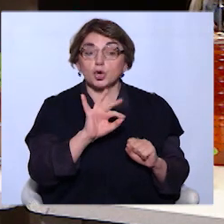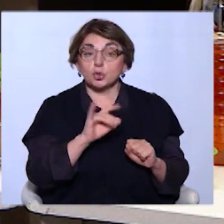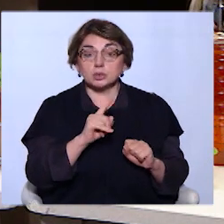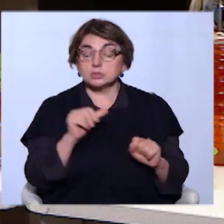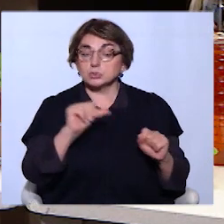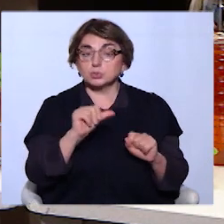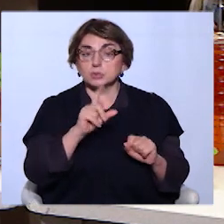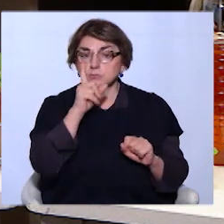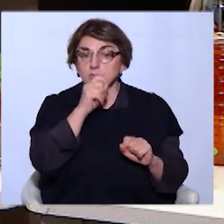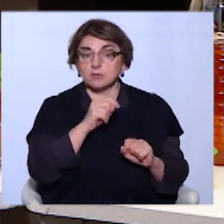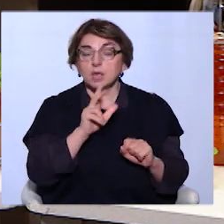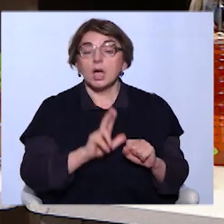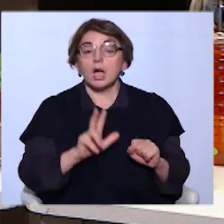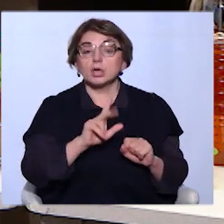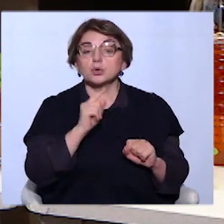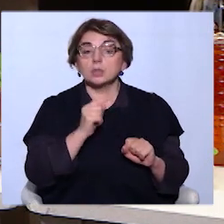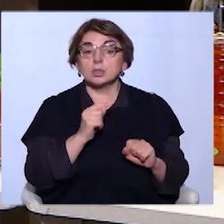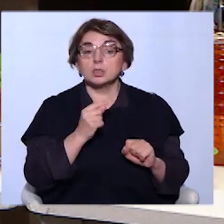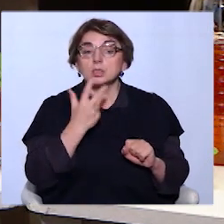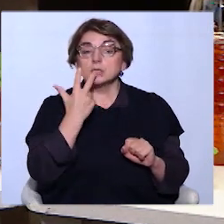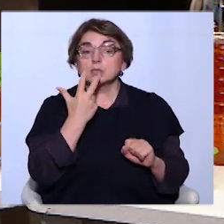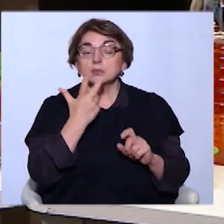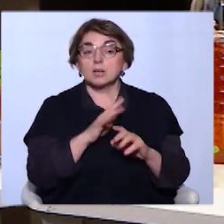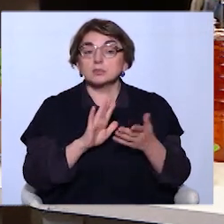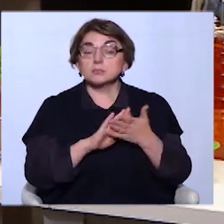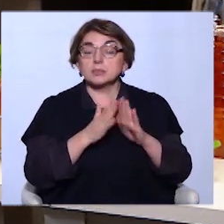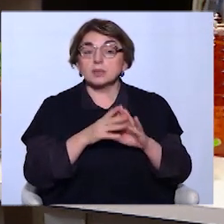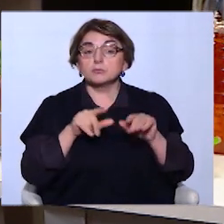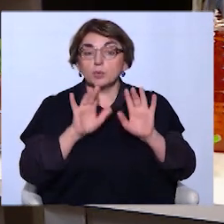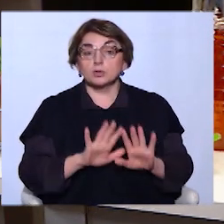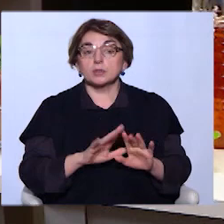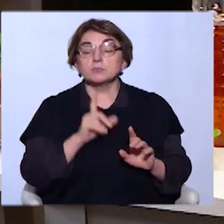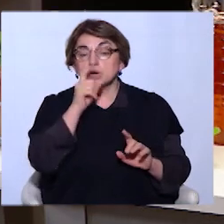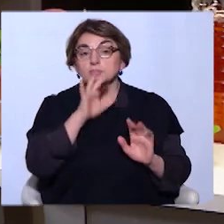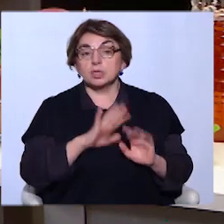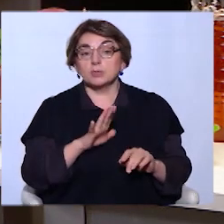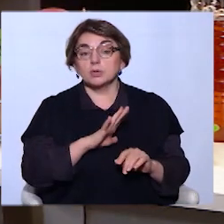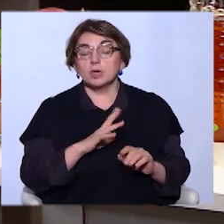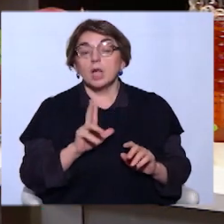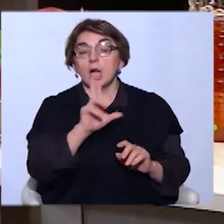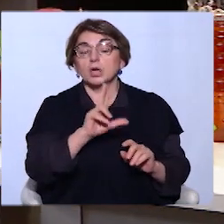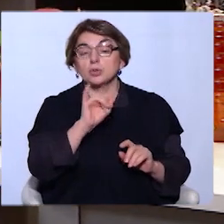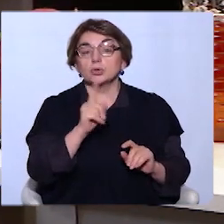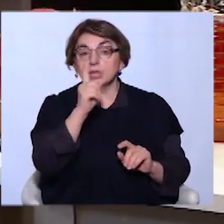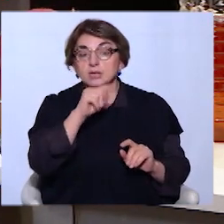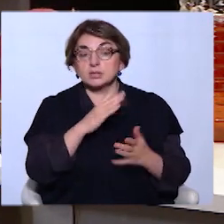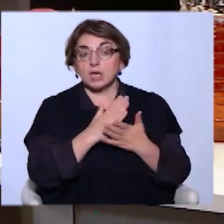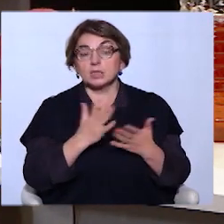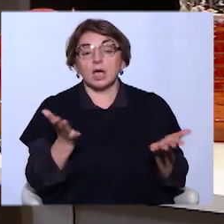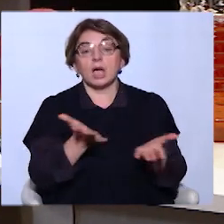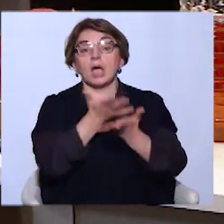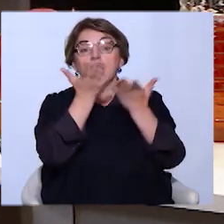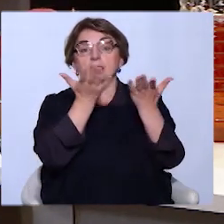მჟავა, ჰ-2S, ანუ სამივე აგრეგატული მდგომარეობა შეიძლება ქონდეს მჟავებს. ჰ-2S არის